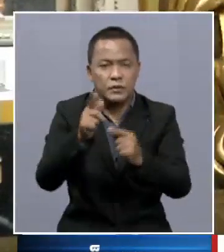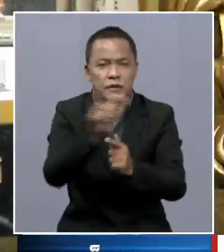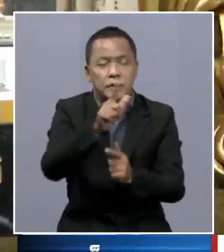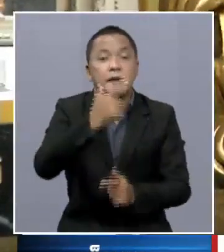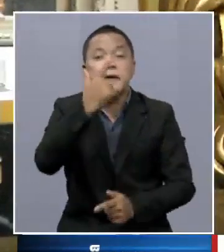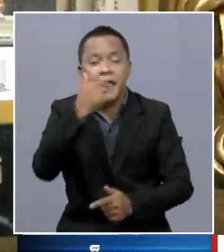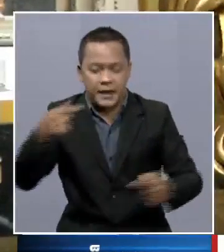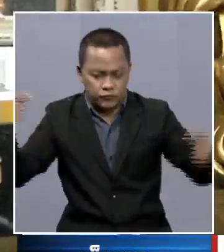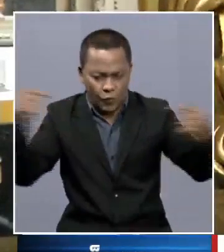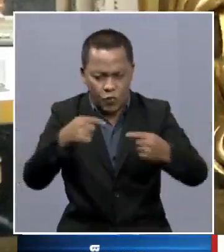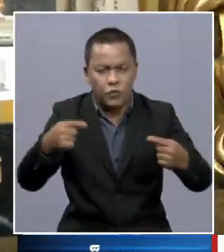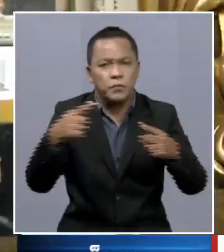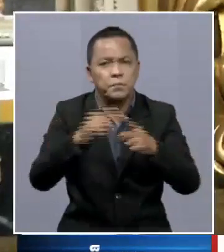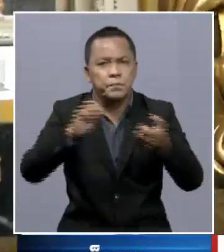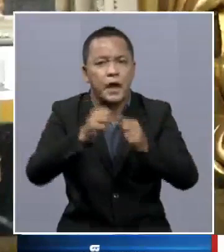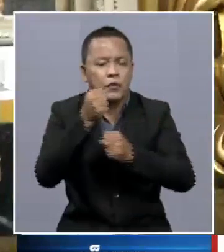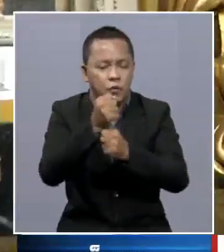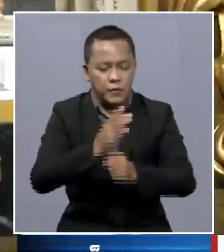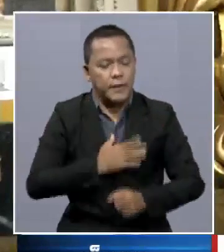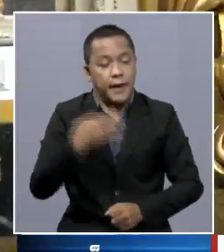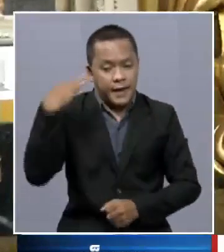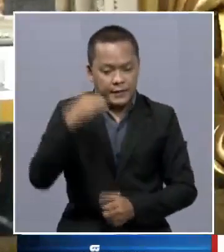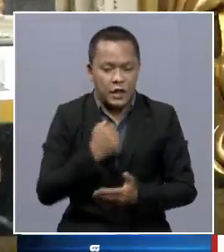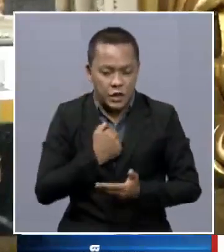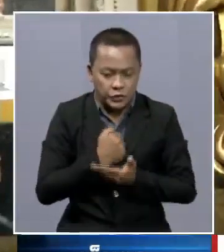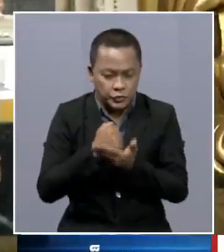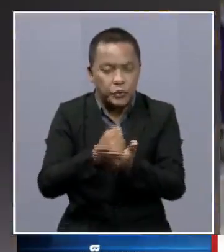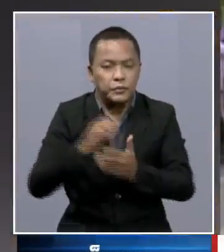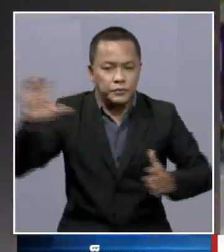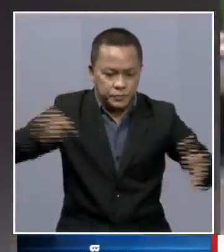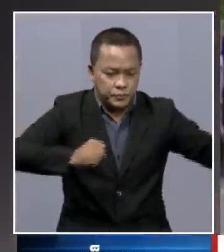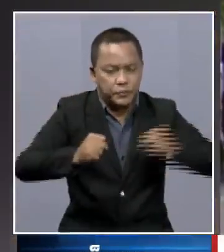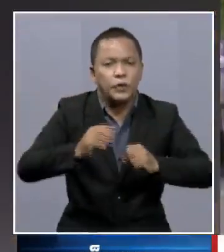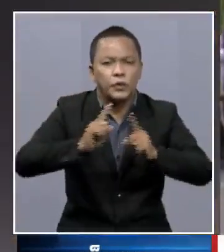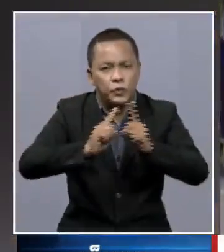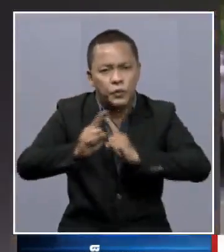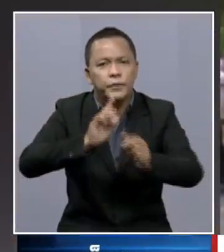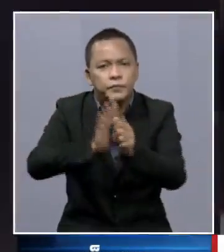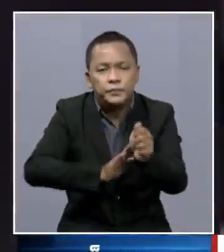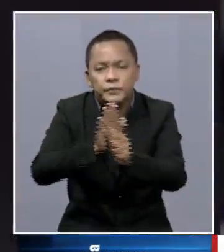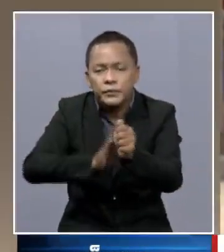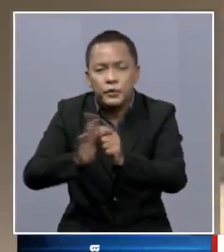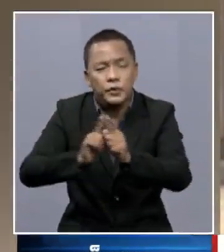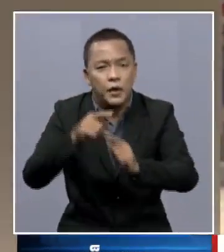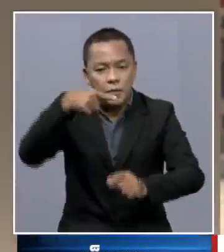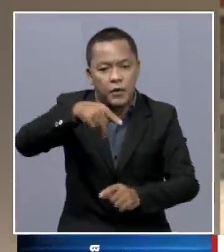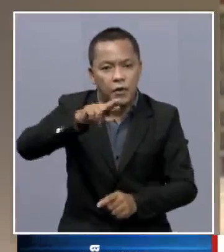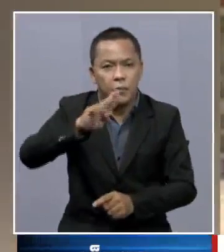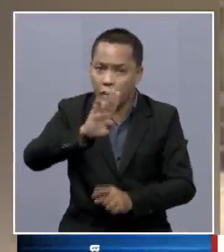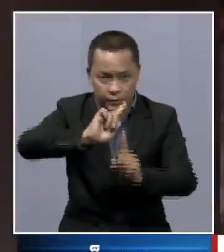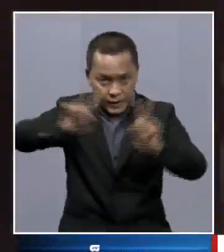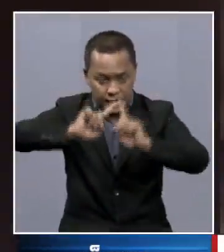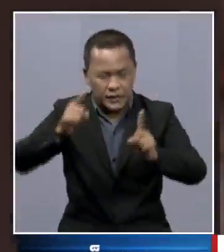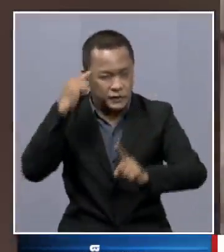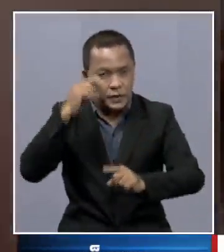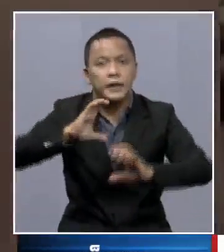แดงผลเชาลิตเองอาศาเป็นโซ่ข้อกลาง ในเรื่องของการบรองดองที่ไมใช่การออกพรบอนิดระโทษกรรม